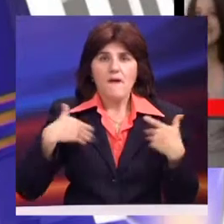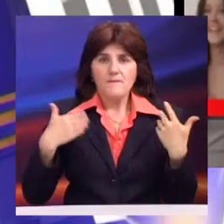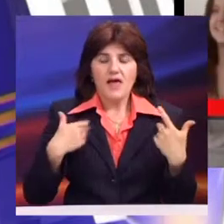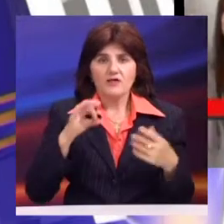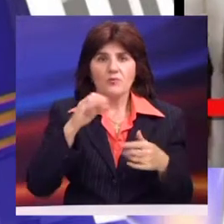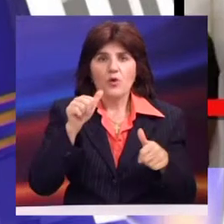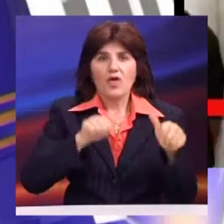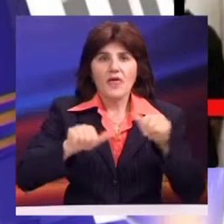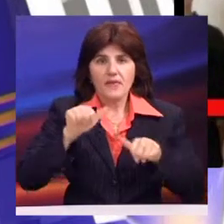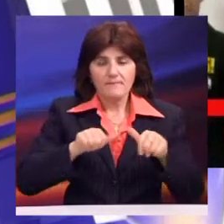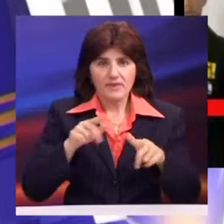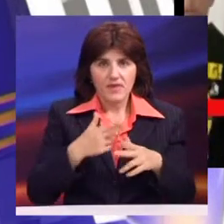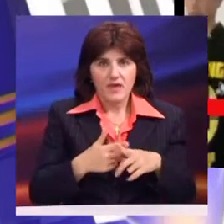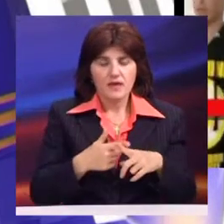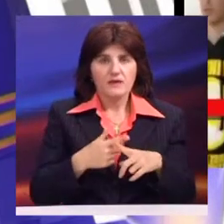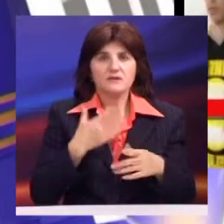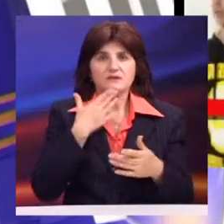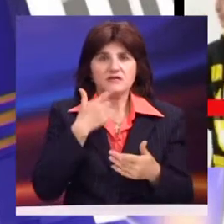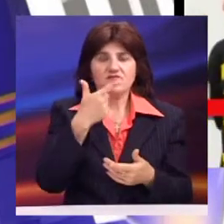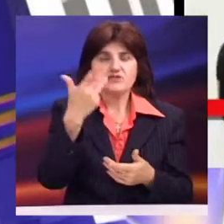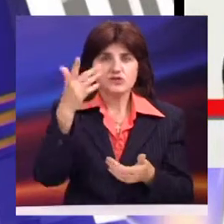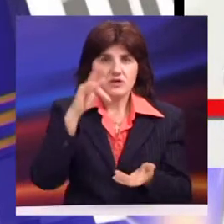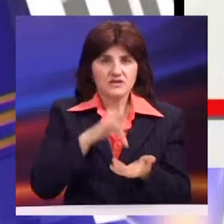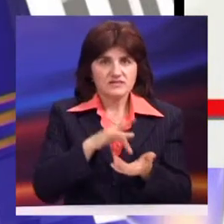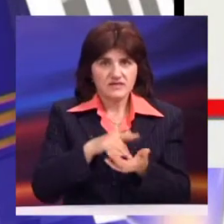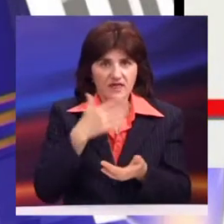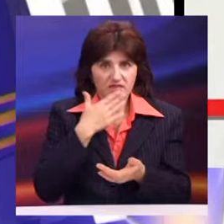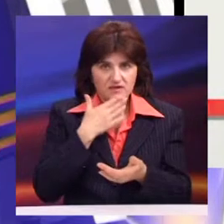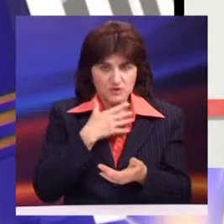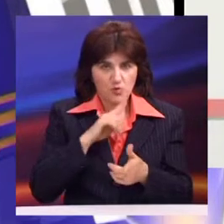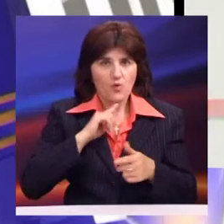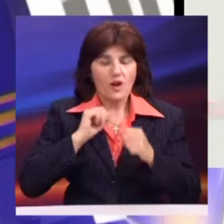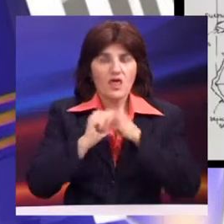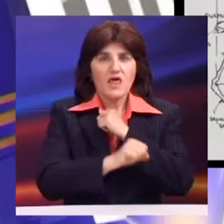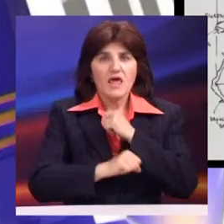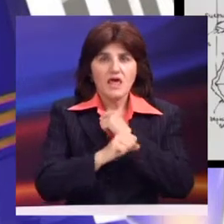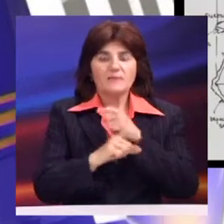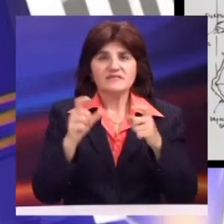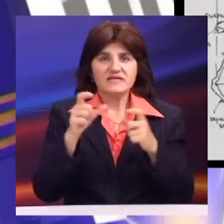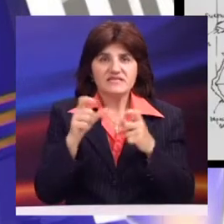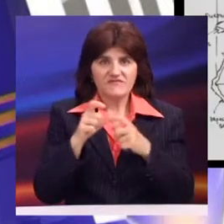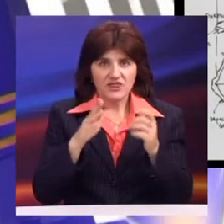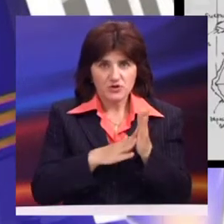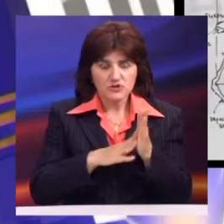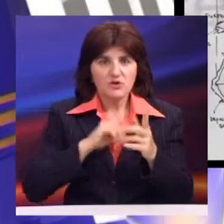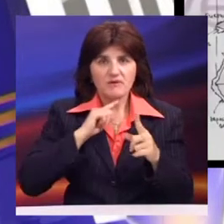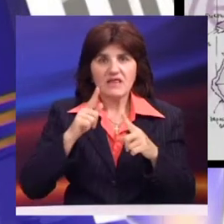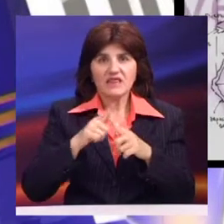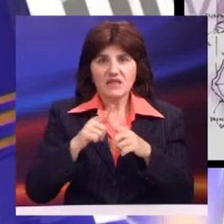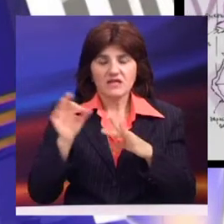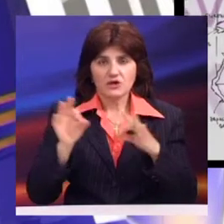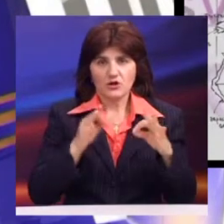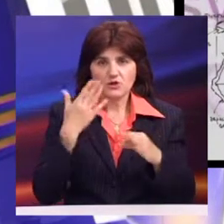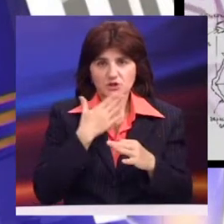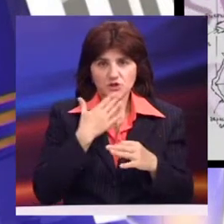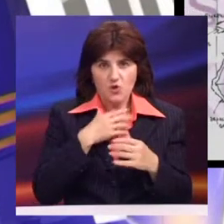mladima. Na takmičenju je učestvovalo 24 srednje škole iz Srbije, među kojima i tim iz gimnazije Svetozar Marković i Hemijsko-tehnološka škola